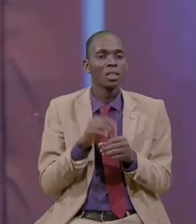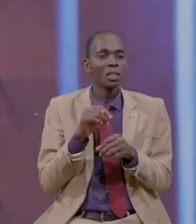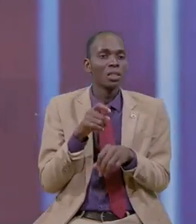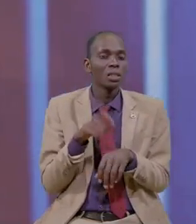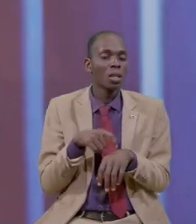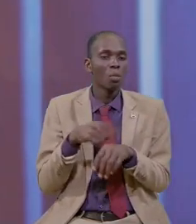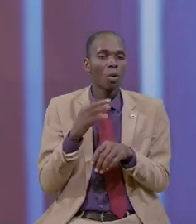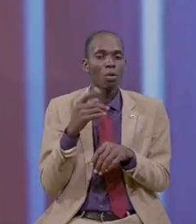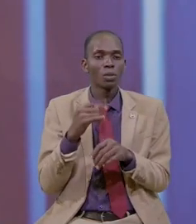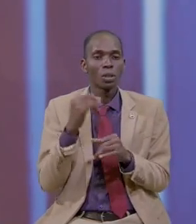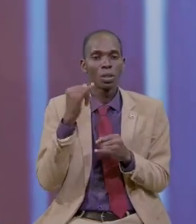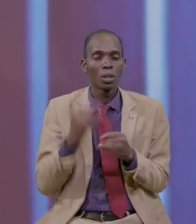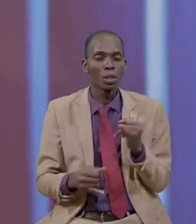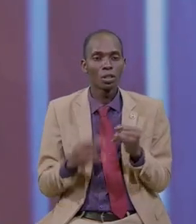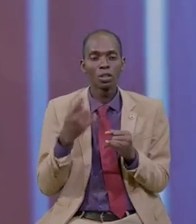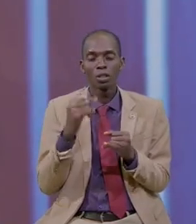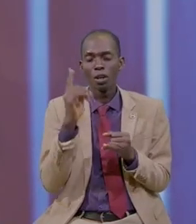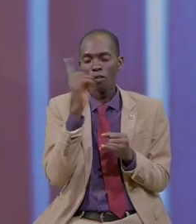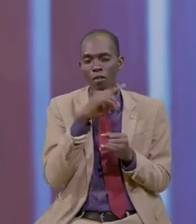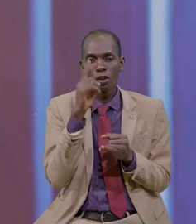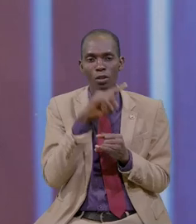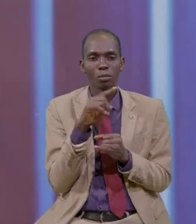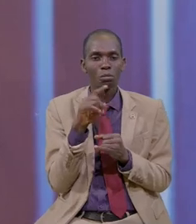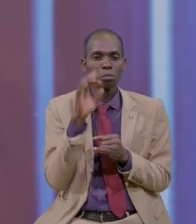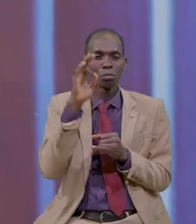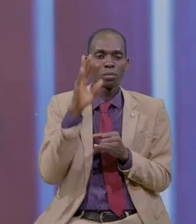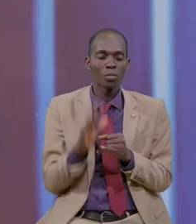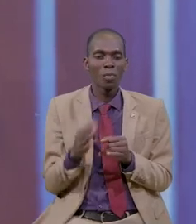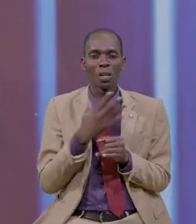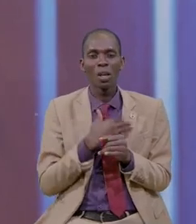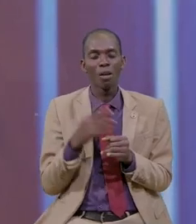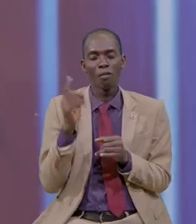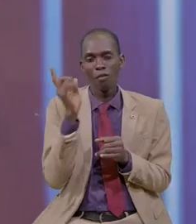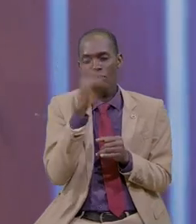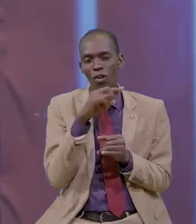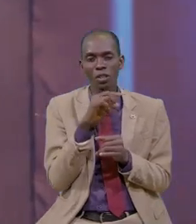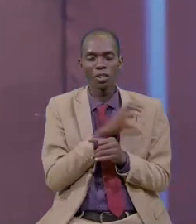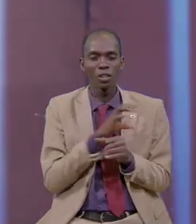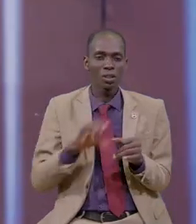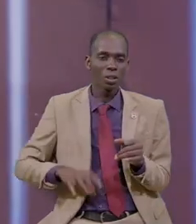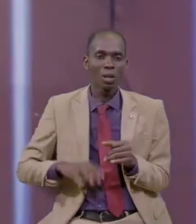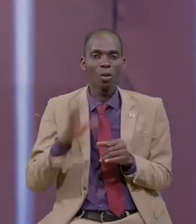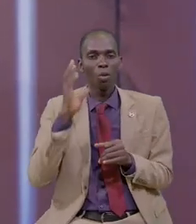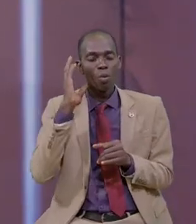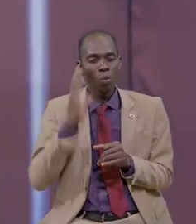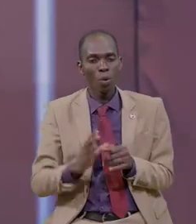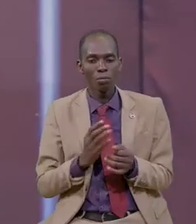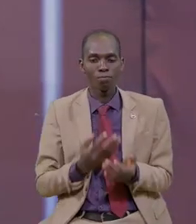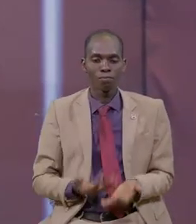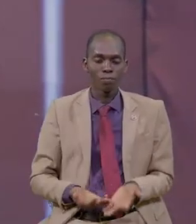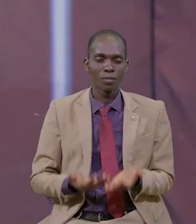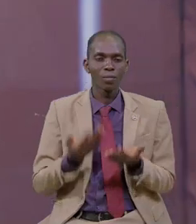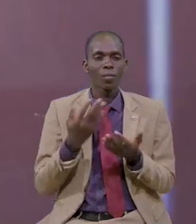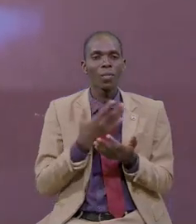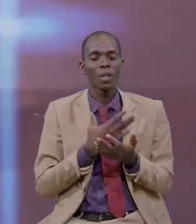à la fin des temps, les faux prophètes et les faux Christ viendront et ils